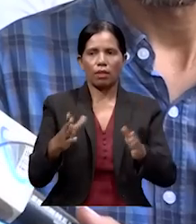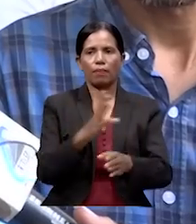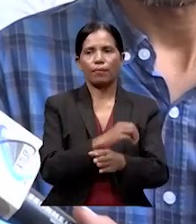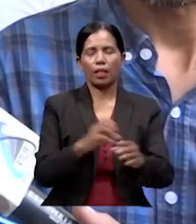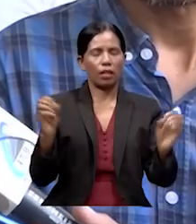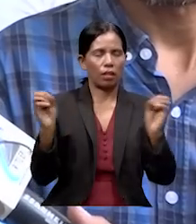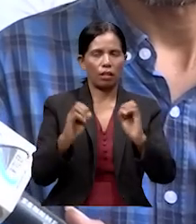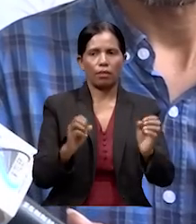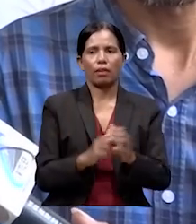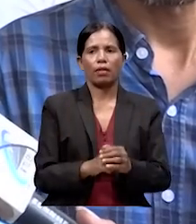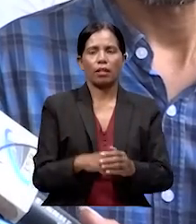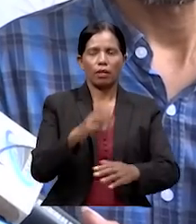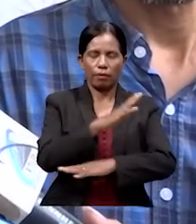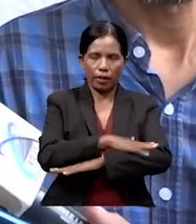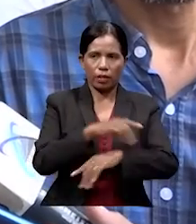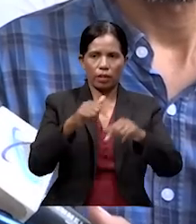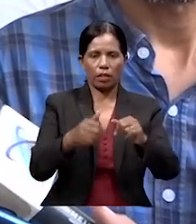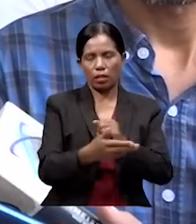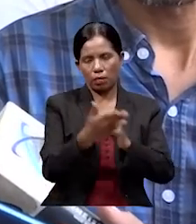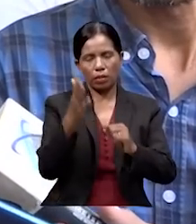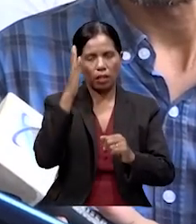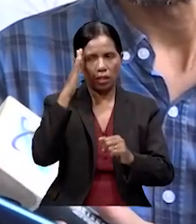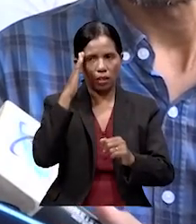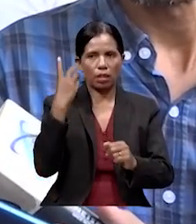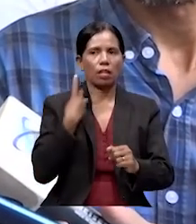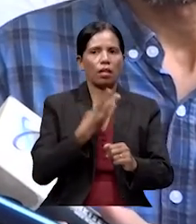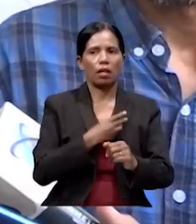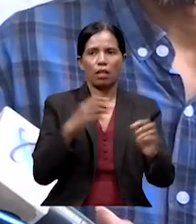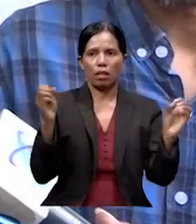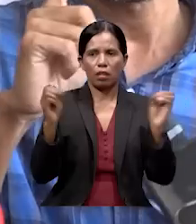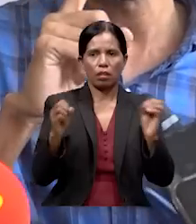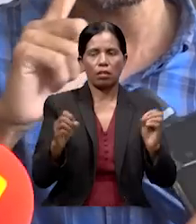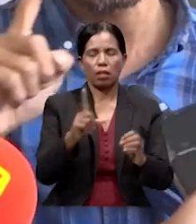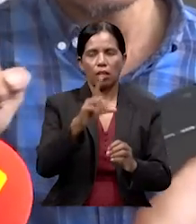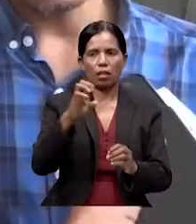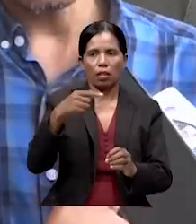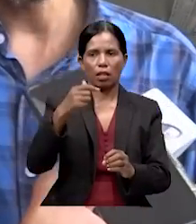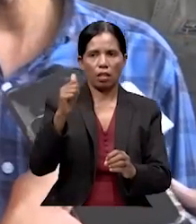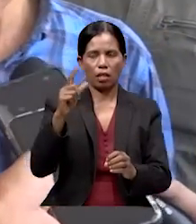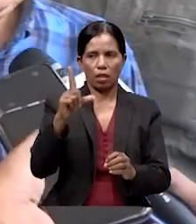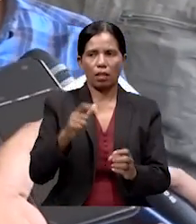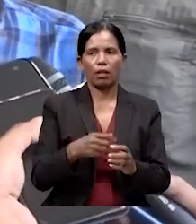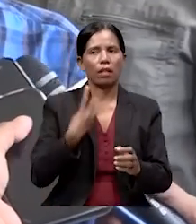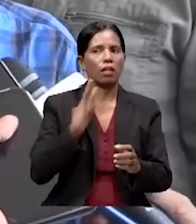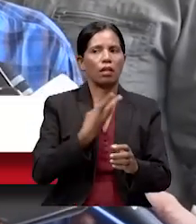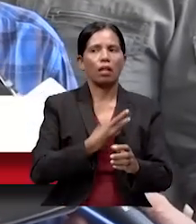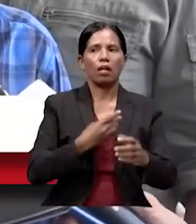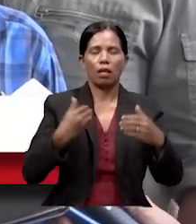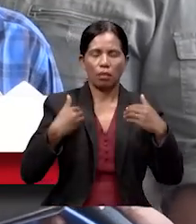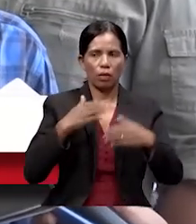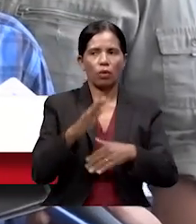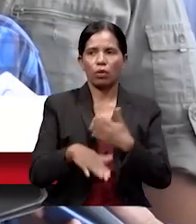Ne la lika fara mais mesa ida ne. Ne ita bot sira tene mesa ida ne ami la considera legal. In termos legal ami razão o